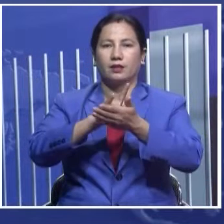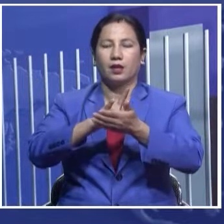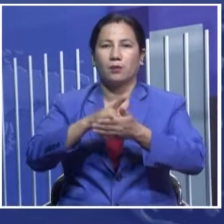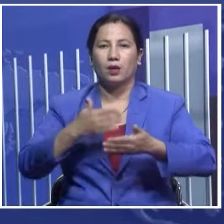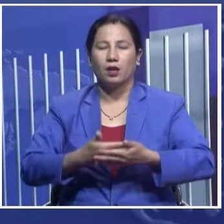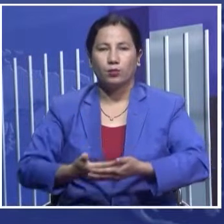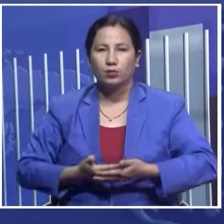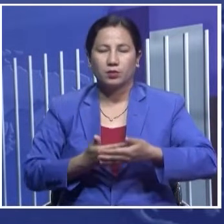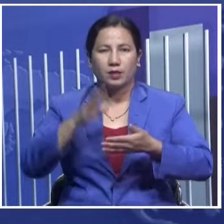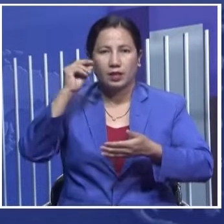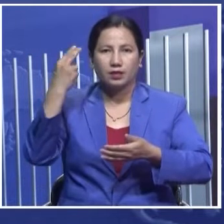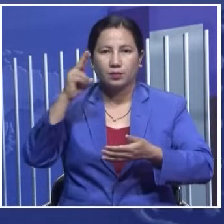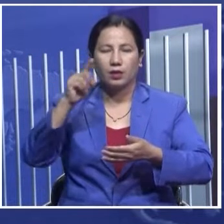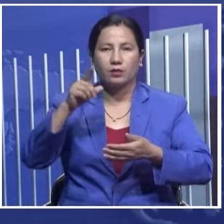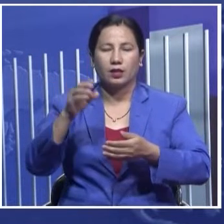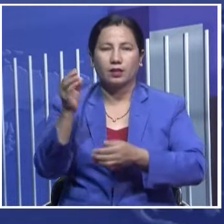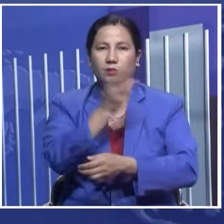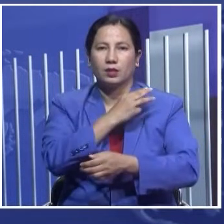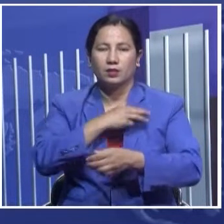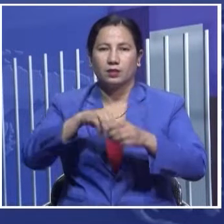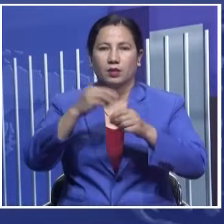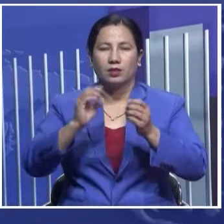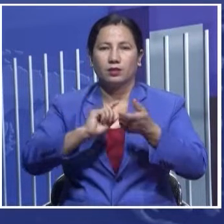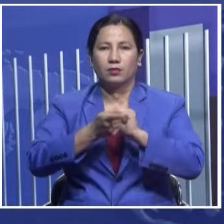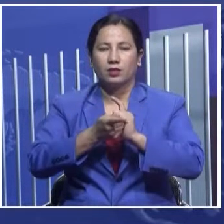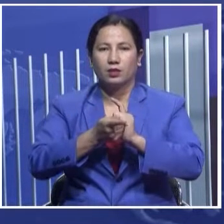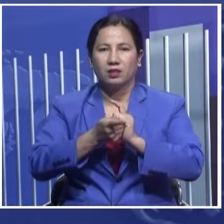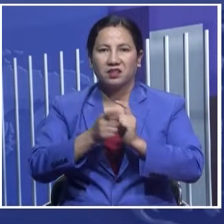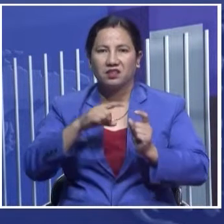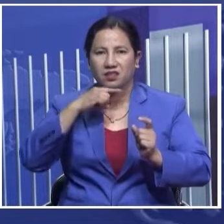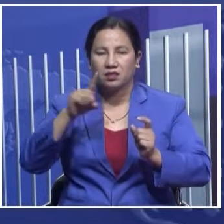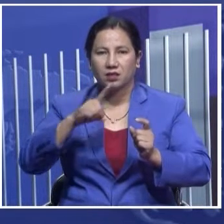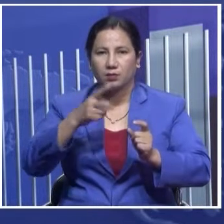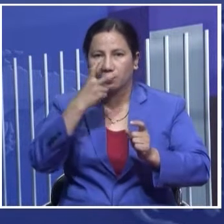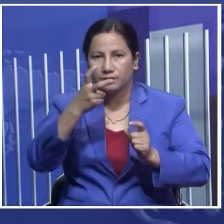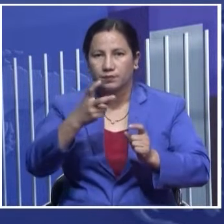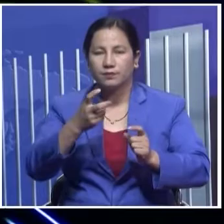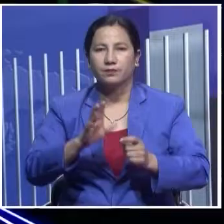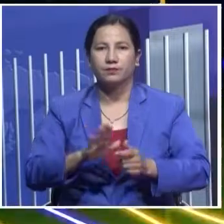बुधबार राति भएको एउटा मानवताविहीन फरक र क्रूर दृश्य देखाउँदैछौ।